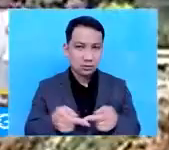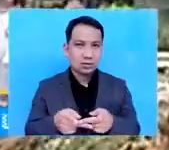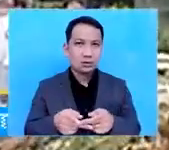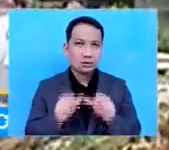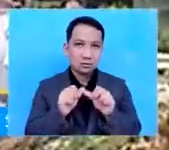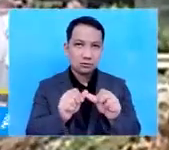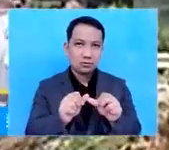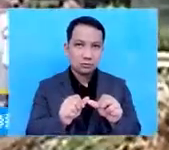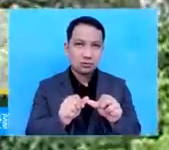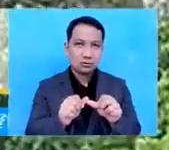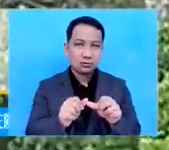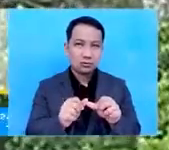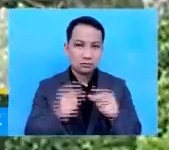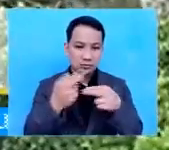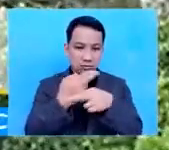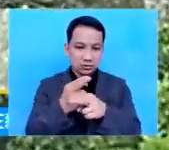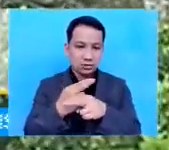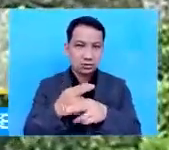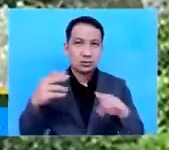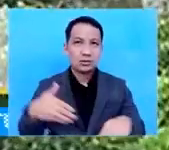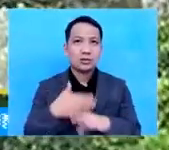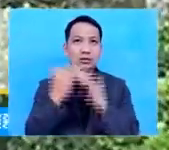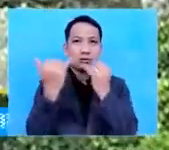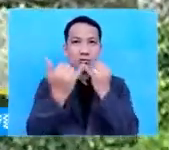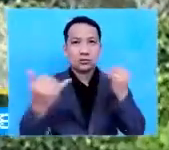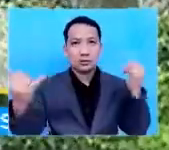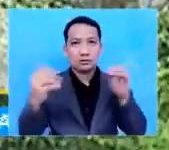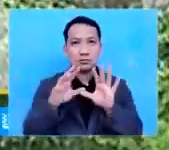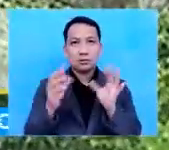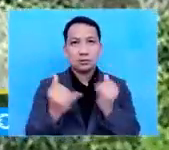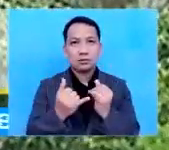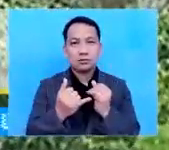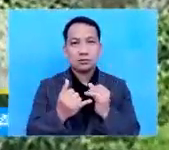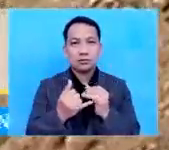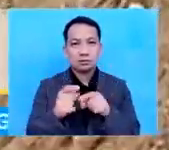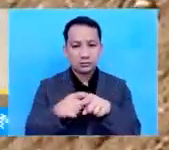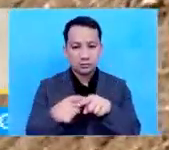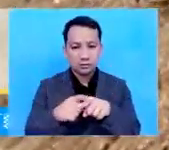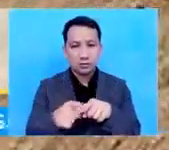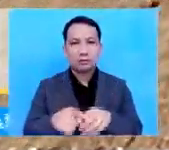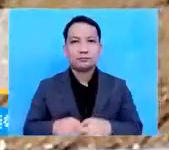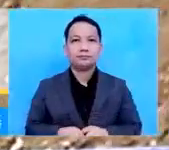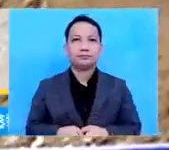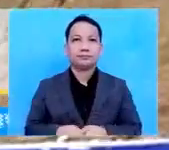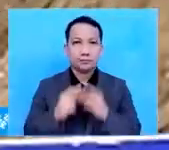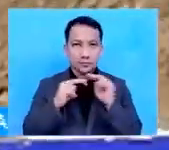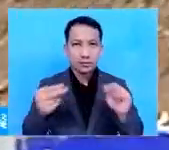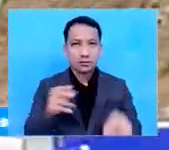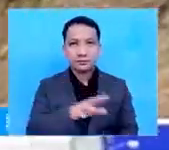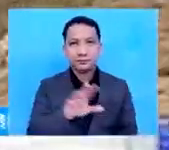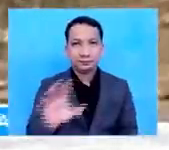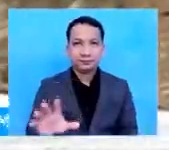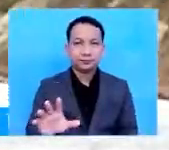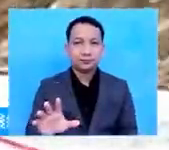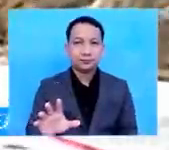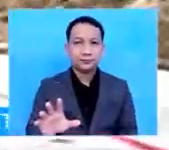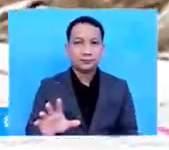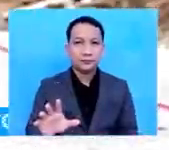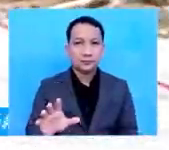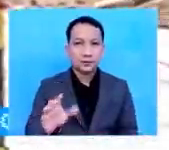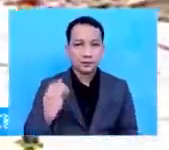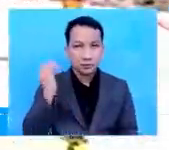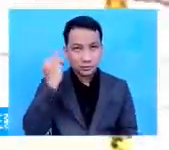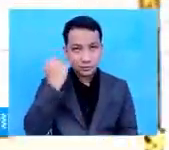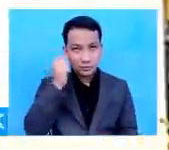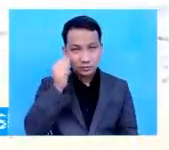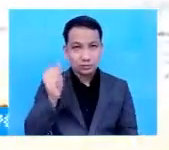Puspusa naman ang pag-aayos ng Davao Light and Power Company sa linya ng kuryente. Nagbabalita mula sa frontline, John